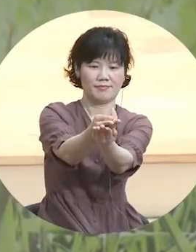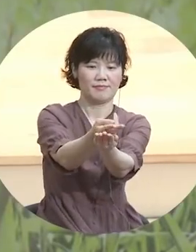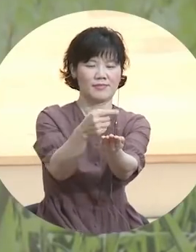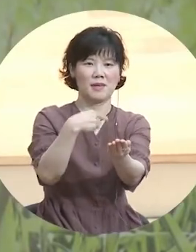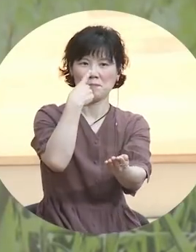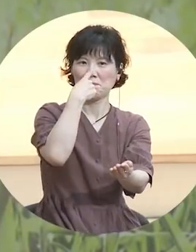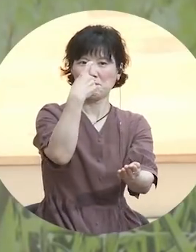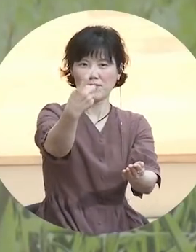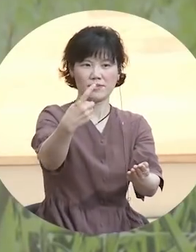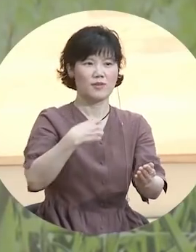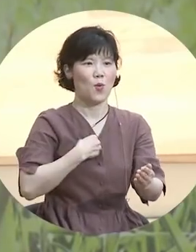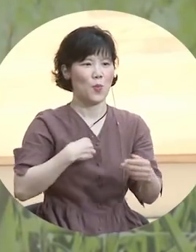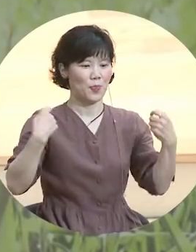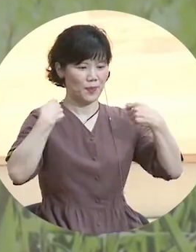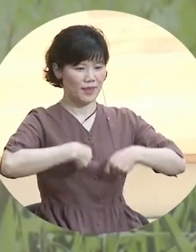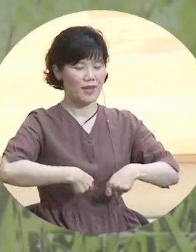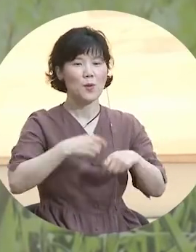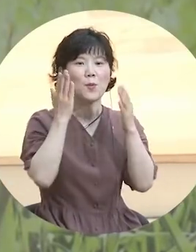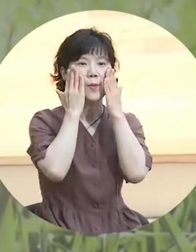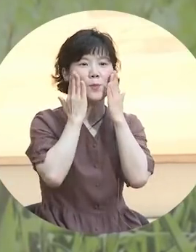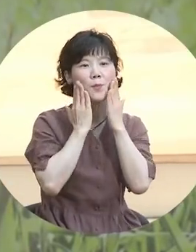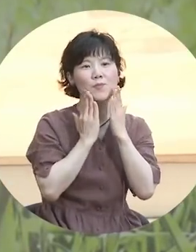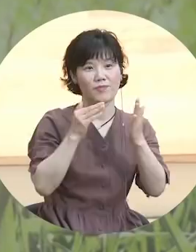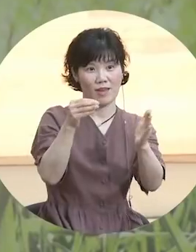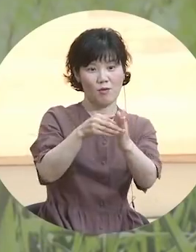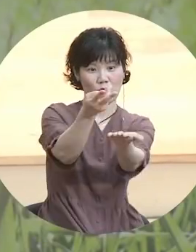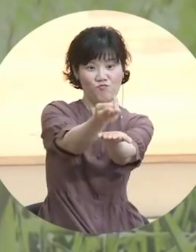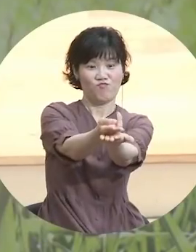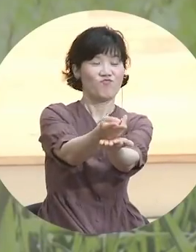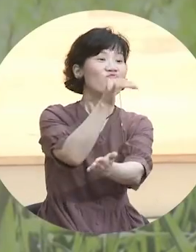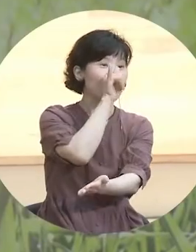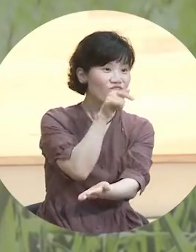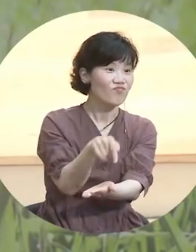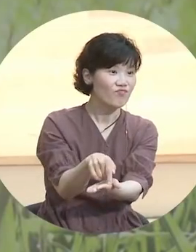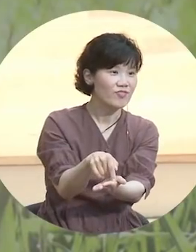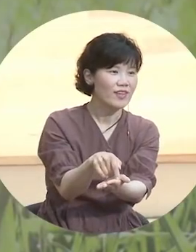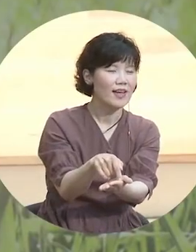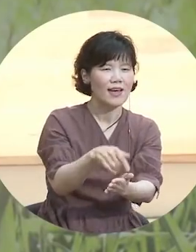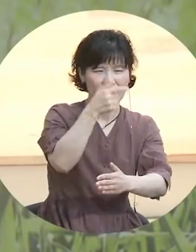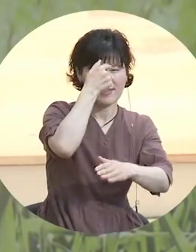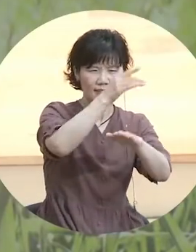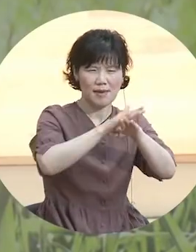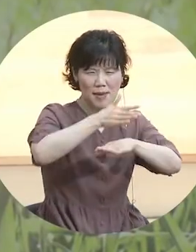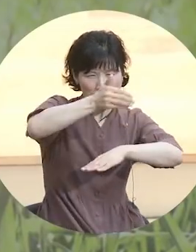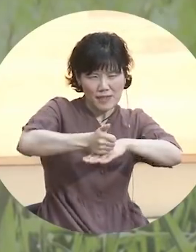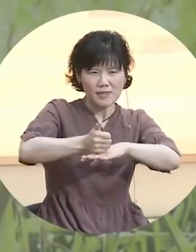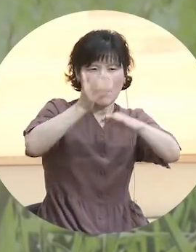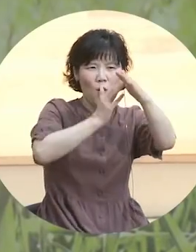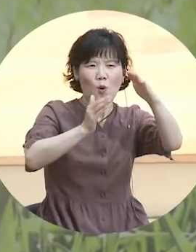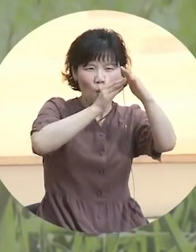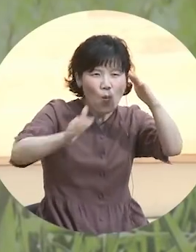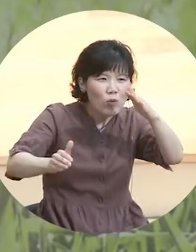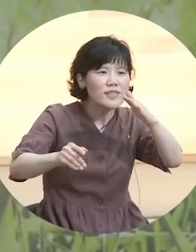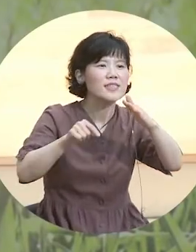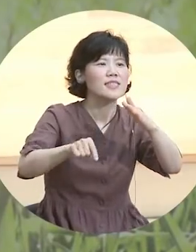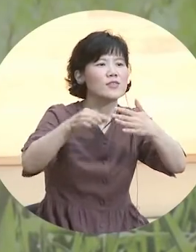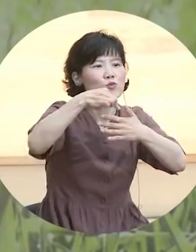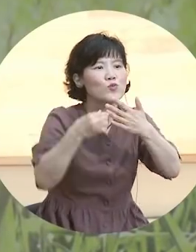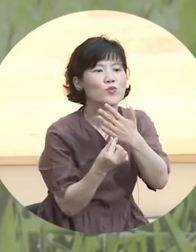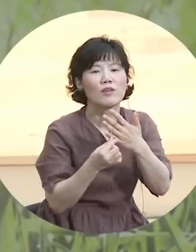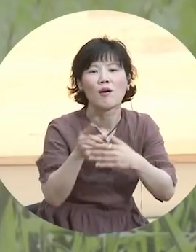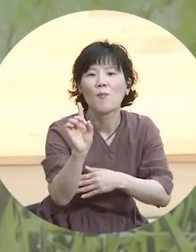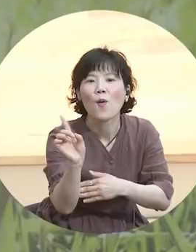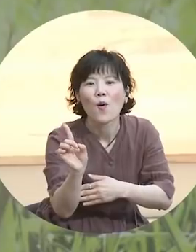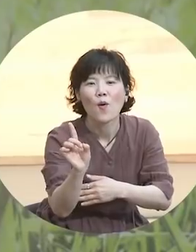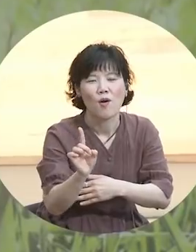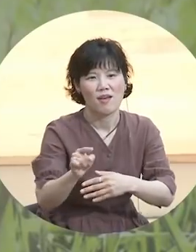입고 화장을 탁 하고 그렇게 탁 누워있는 거예요. 그리고 예배 말미에 공식적인 예배 순서 안에 뭐가 있냐면